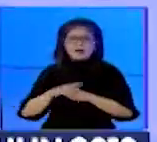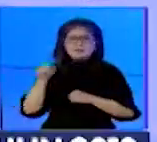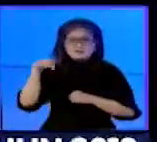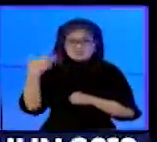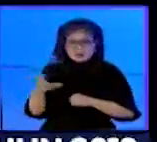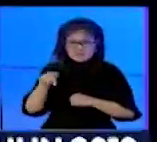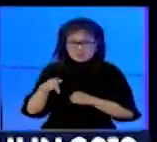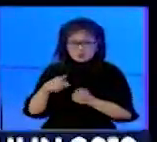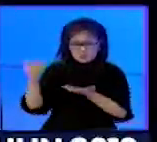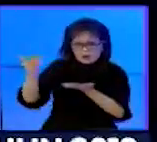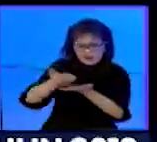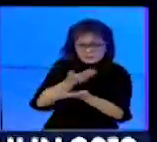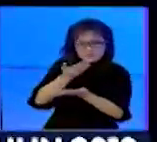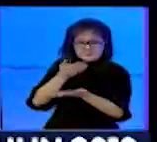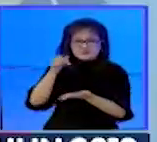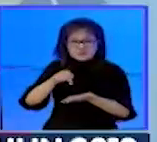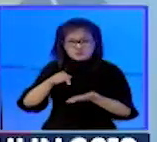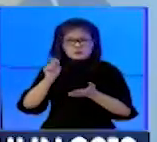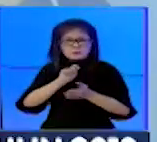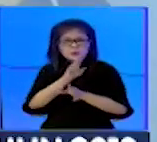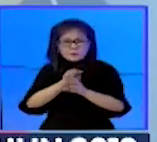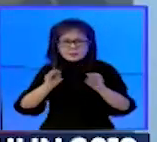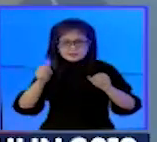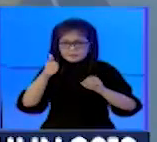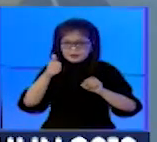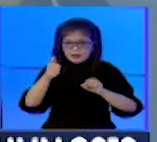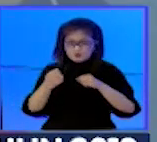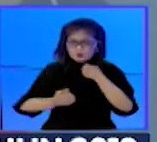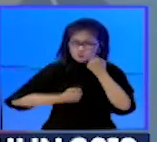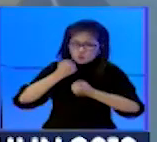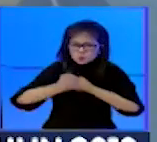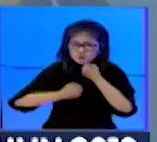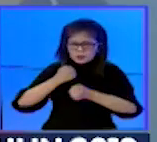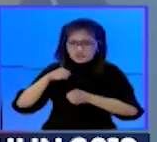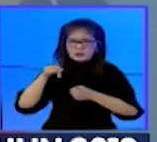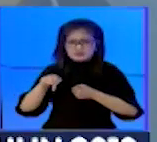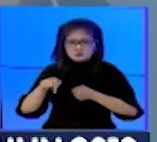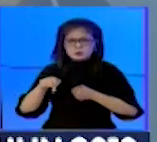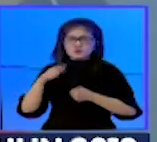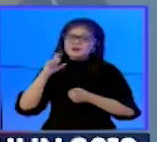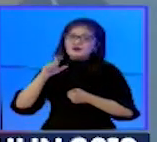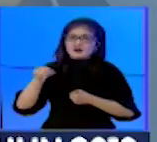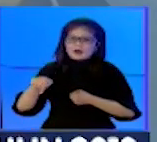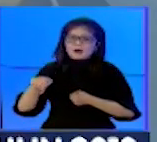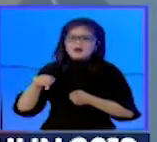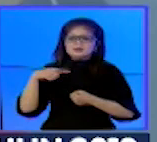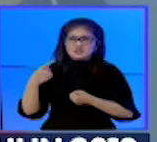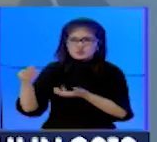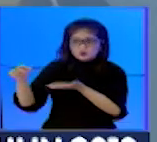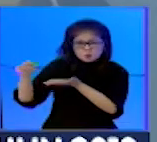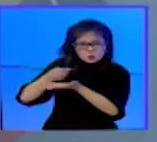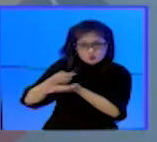sangat baik pada tahun 2019. Tercatat perusahaan berkode emiten MSIN ini mampu membukukan pendapatan